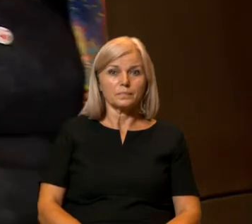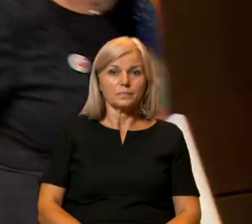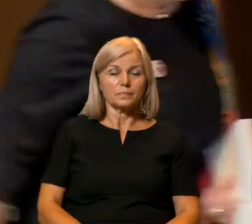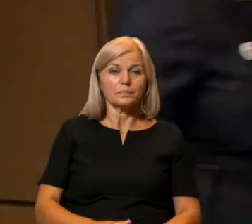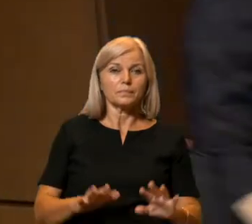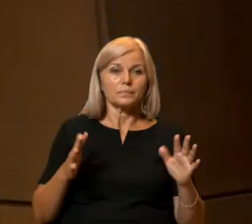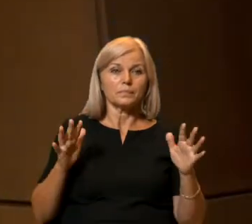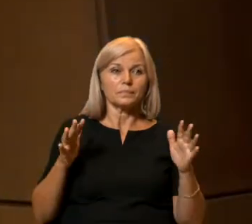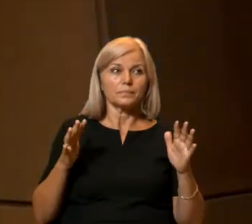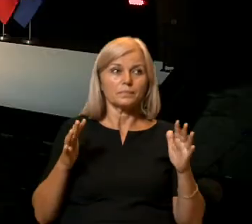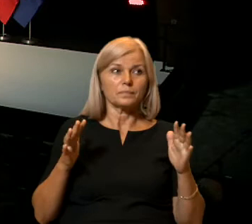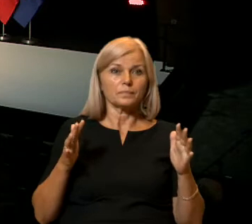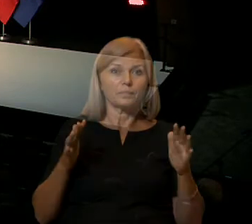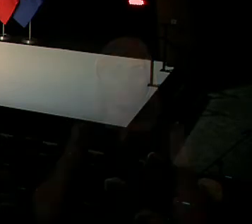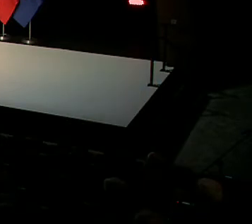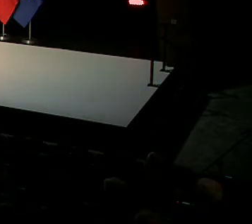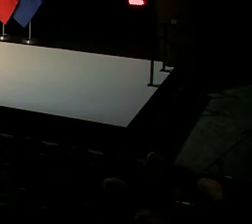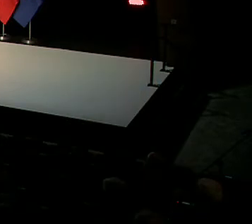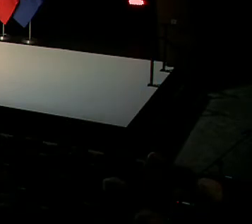Dziękuję za uwagę.